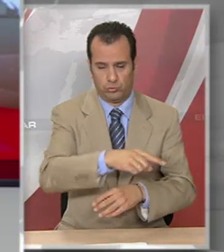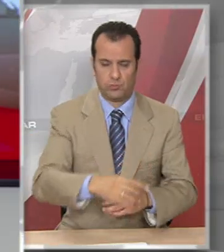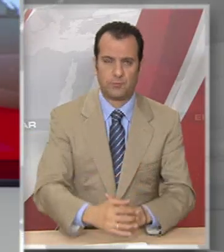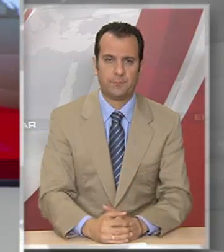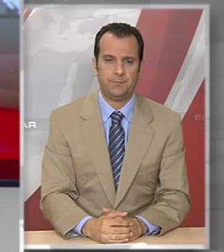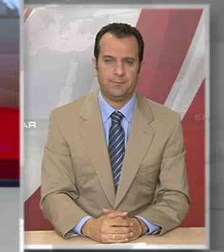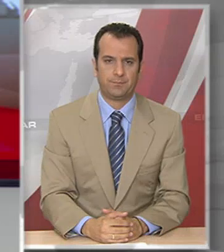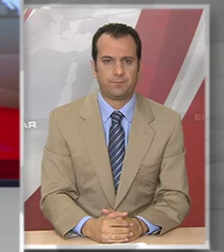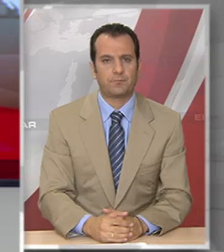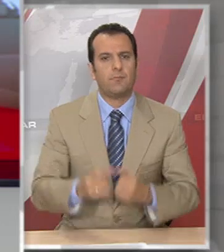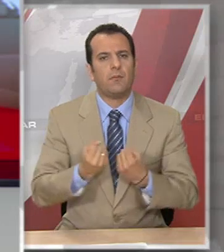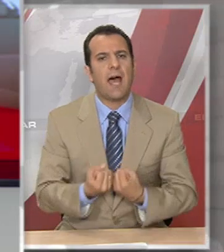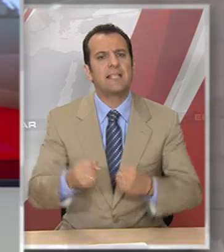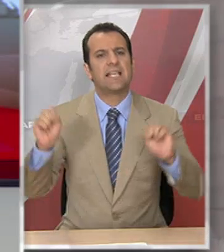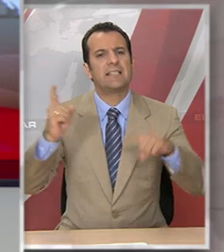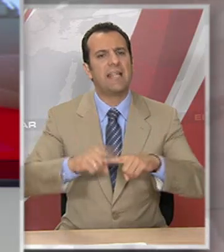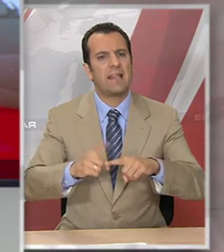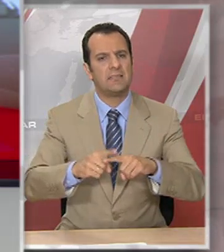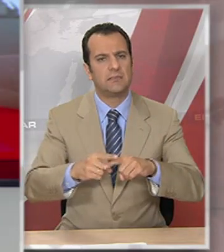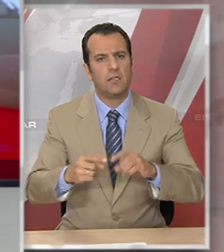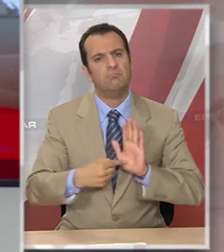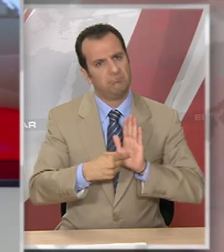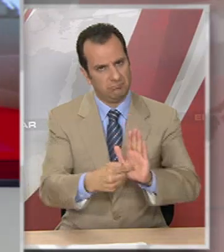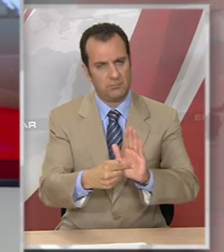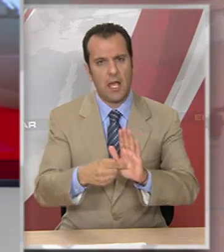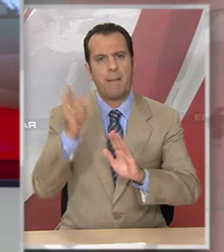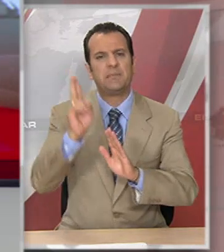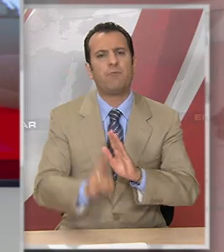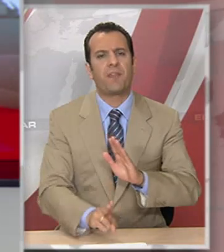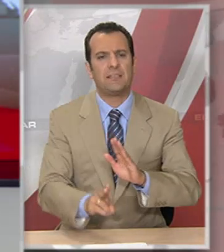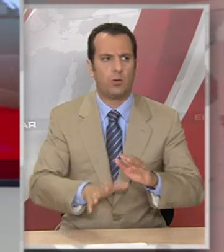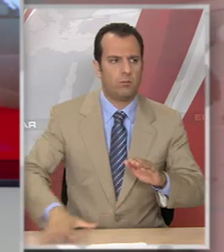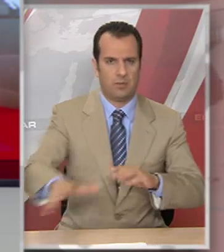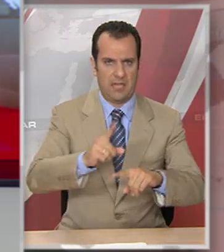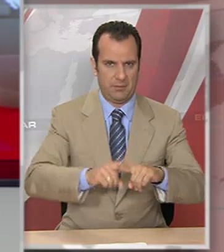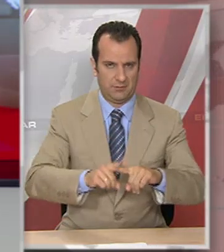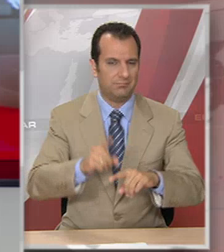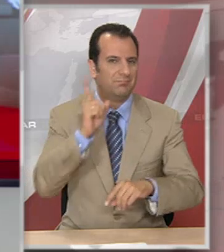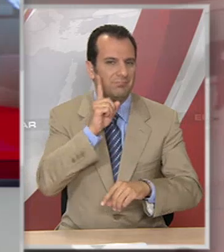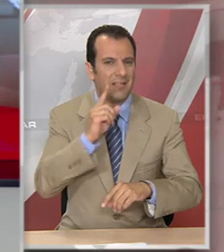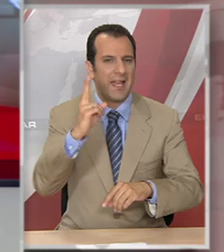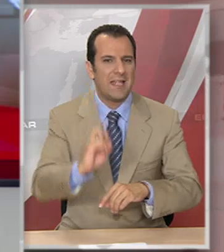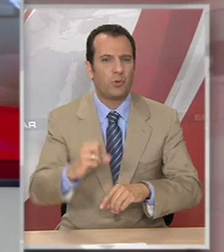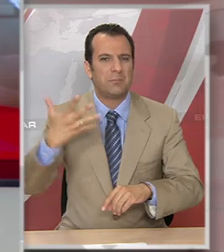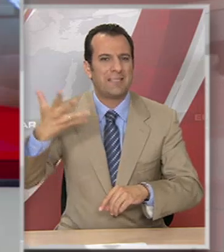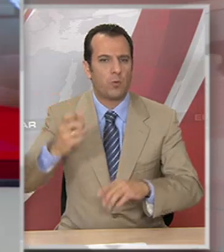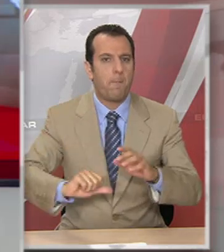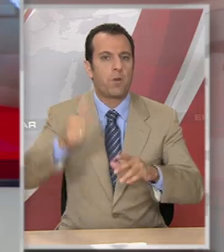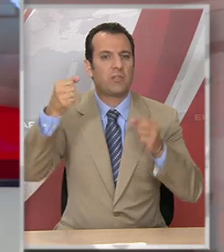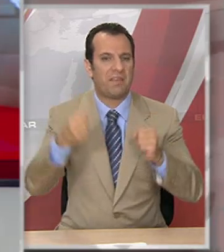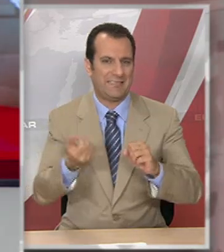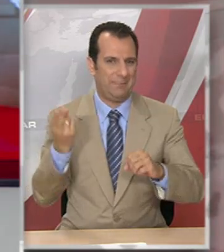Το ψηφοδέλτιο επικρατείας των ανεξάρτητων Ελλήνων παρουσίασε ο Πάνος Καμένος, επικεφαλής του ψηφοδελτίου. Είναι 25χρονη ακτιβίστρια που μάχεται μέσω